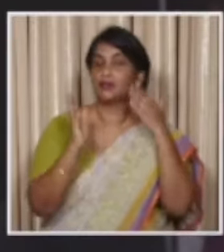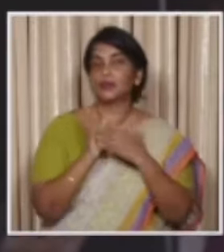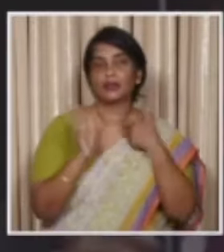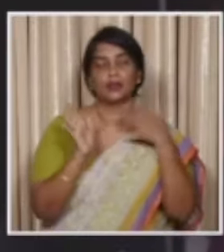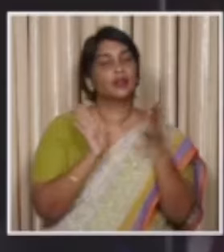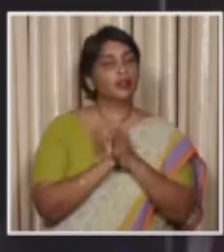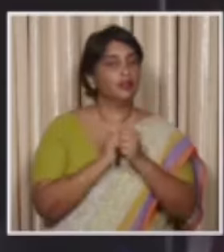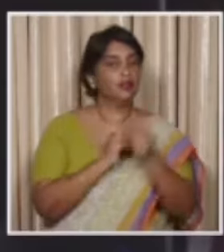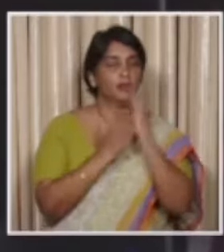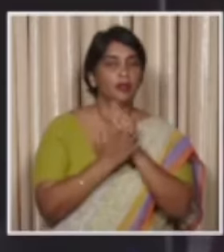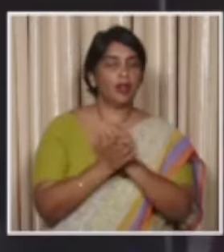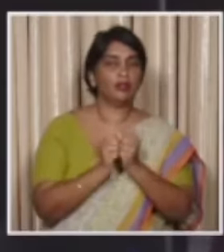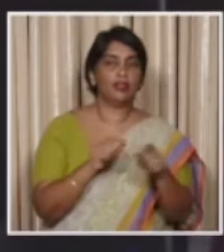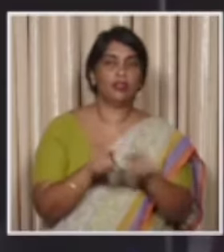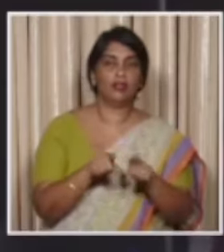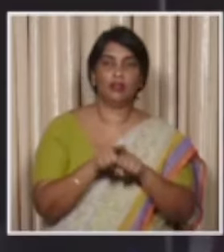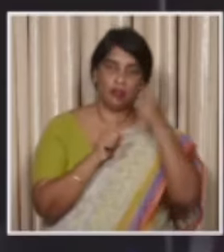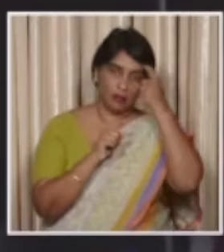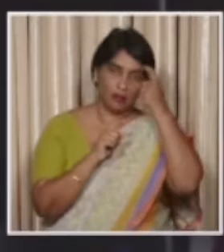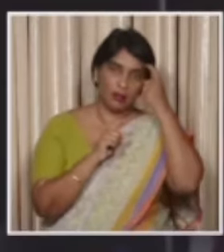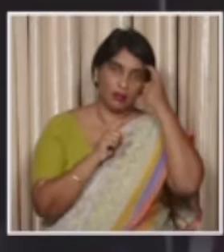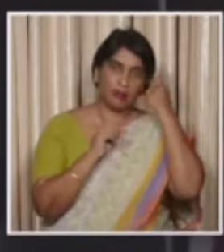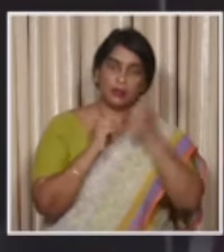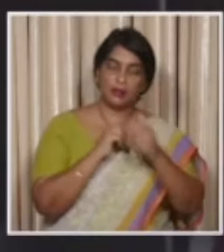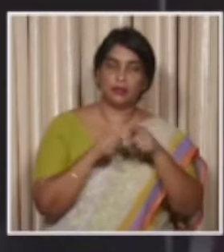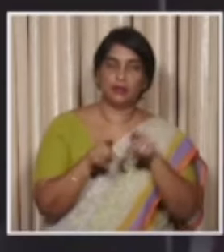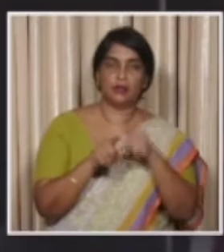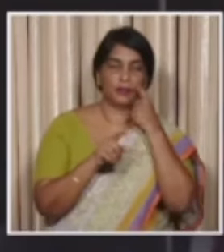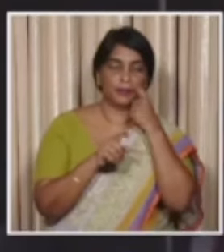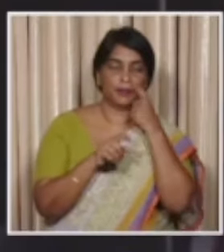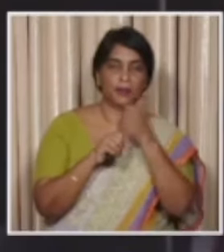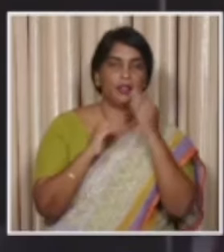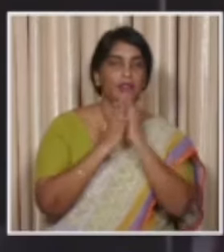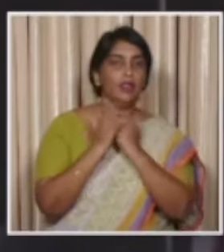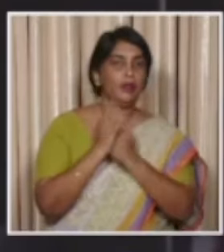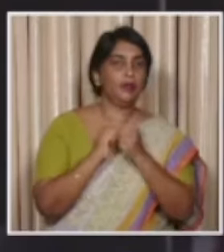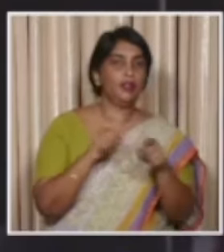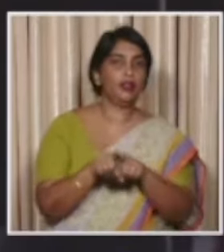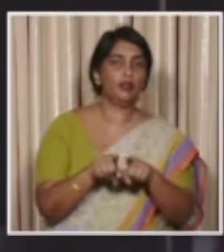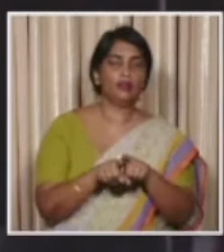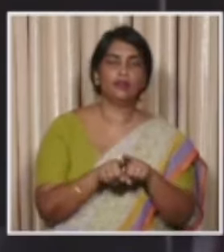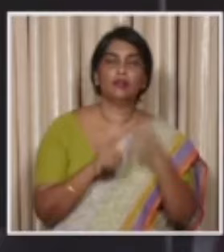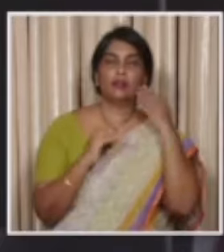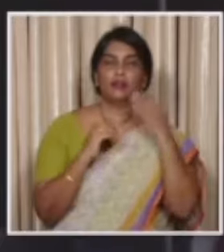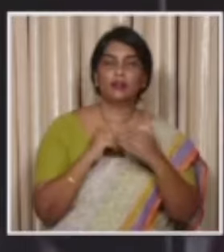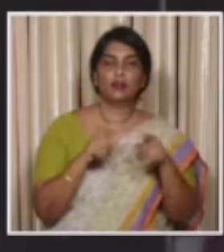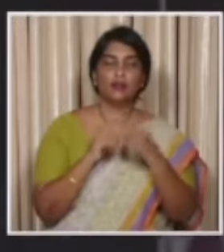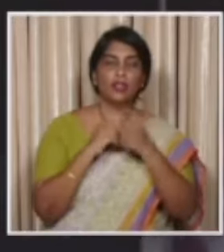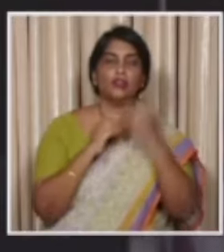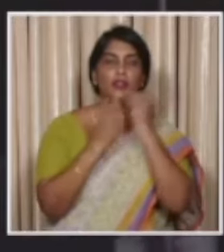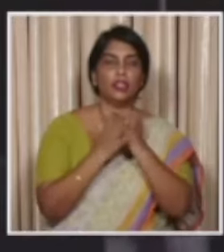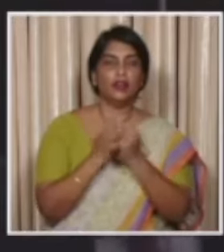මේ පොම්පාගාර හැදීමත් ඒ වගේම මේ කොයිලවත්ත හන්දියේ ඒ වතුර ඉක්මනින් බහින